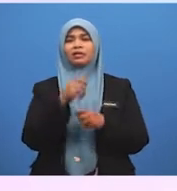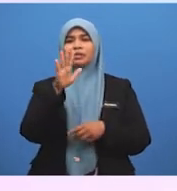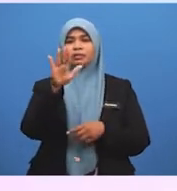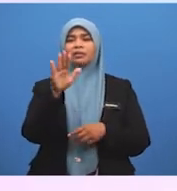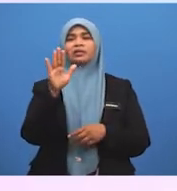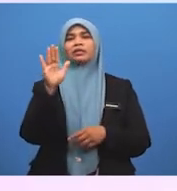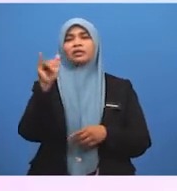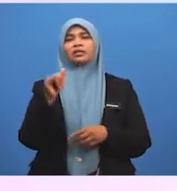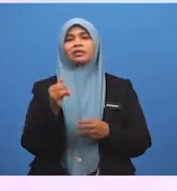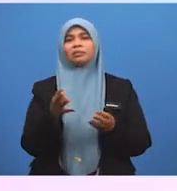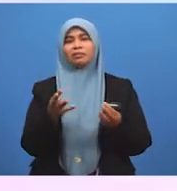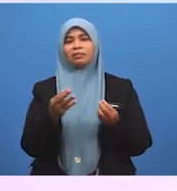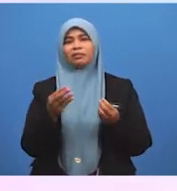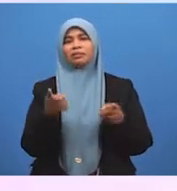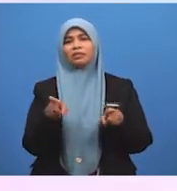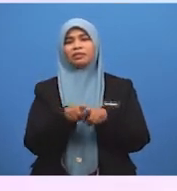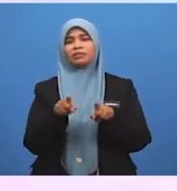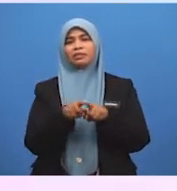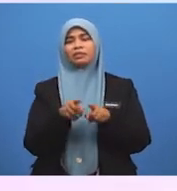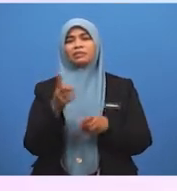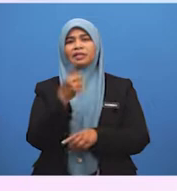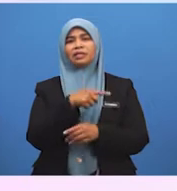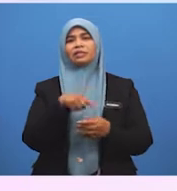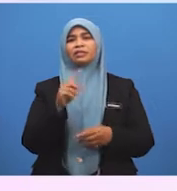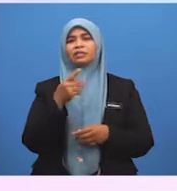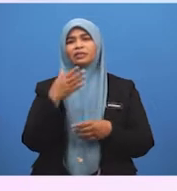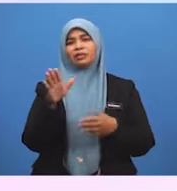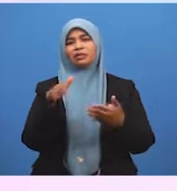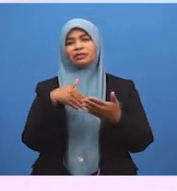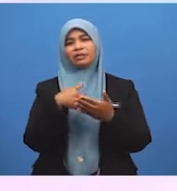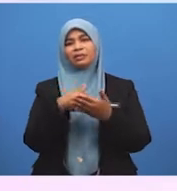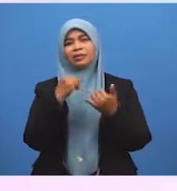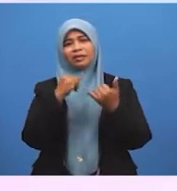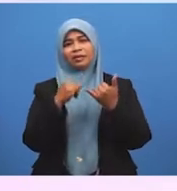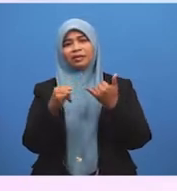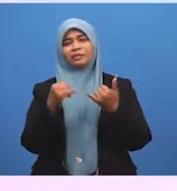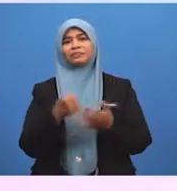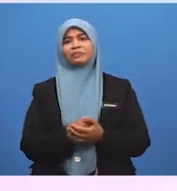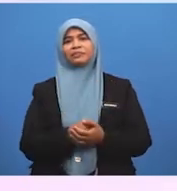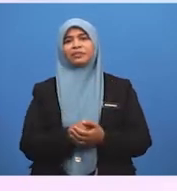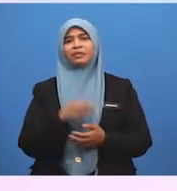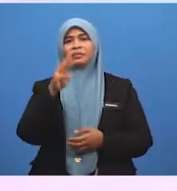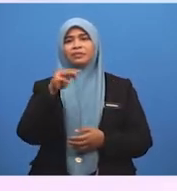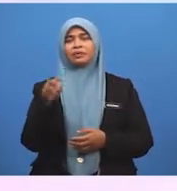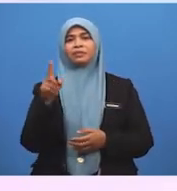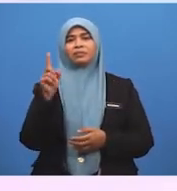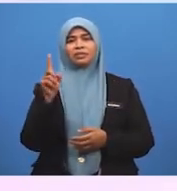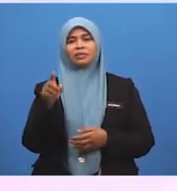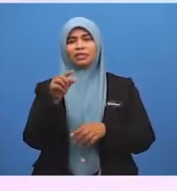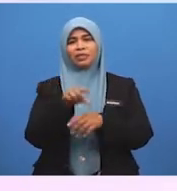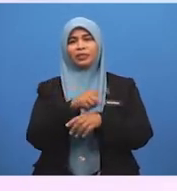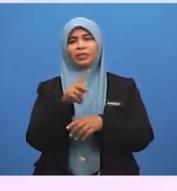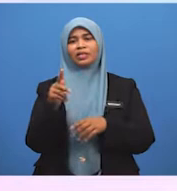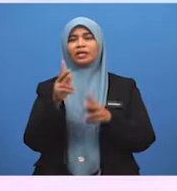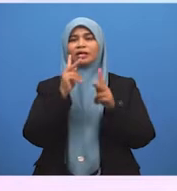yang sudi bersama cikgu. Kita sudah sampai ke penghujung pelajaran. Murid-murid harus